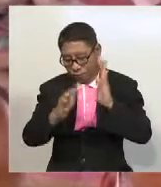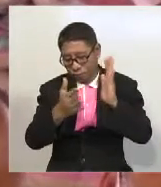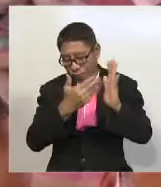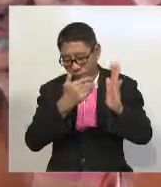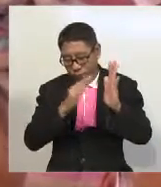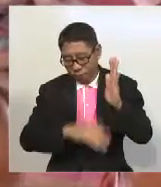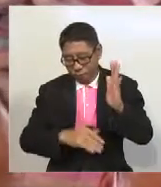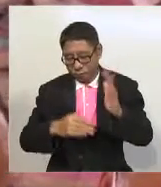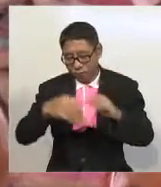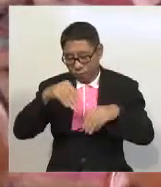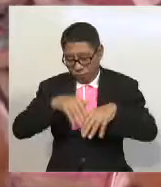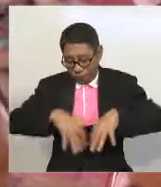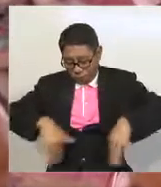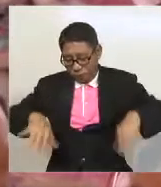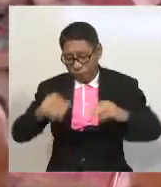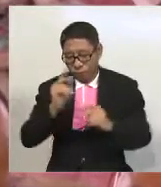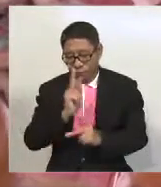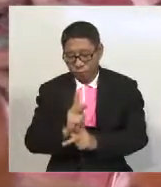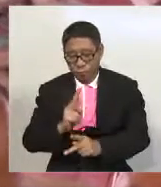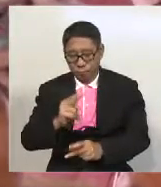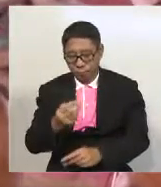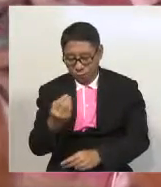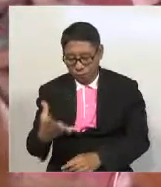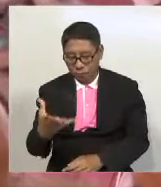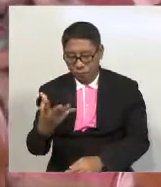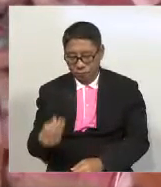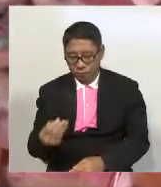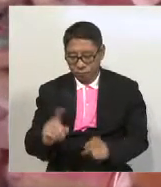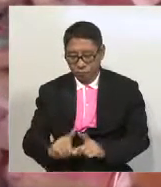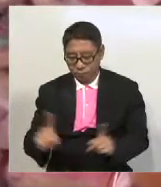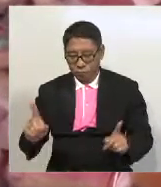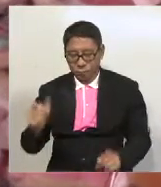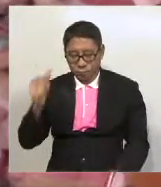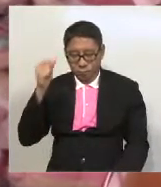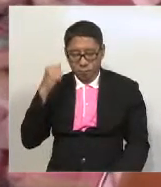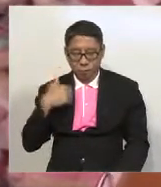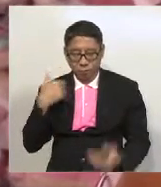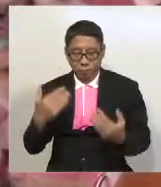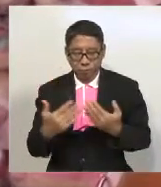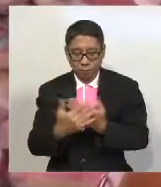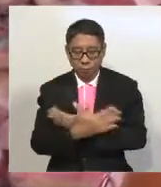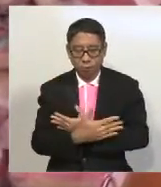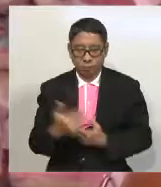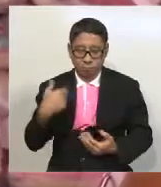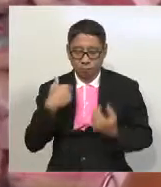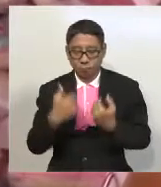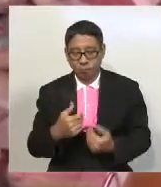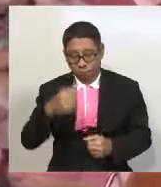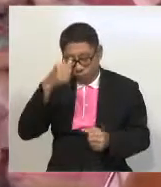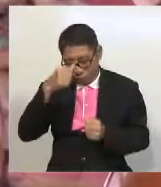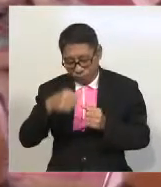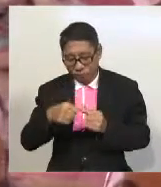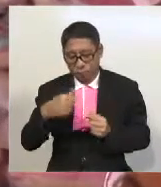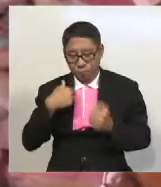มันก็ไม่เข้าเขื่อนไม่เข้าอ่างน้ำบางอันก็ตกมากเกินไปน้อยไปมันไม่เหมือนเดิมทั้งสิ้นนี่คือโลกเปลี่ยนแปลงจำคำพูดตรงนี้ไว้แล้วว่าจะไปถูกอะ